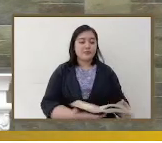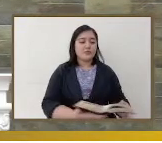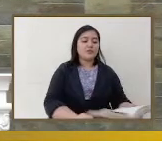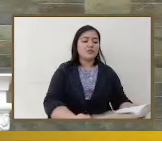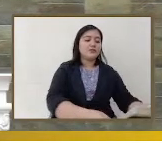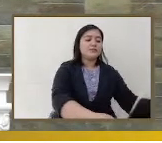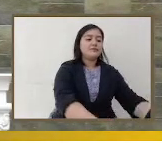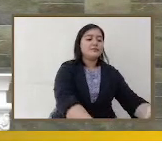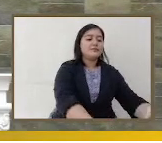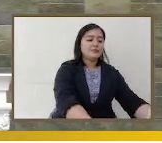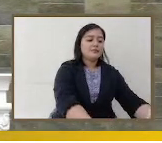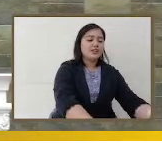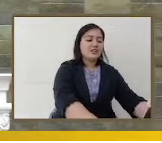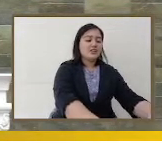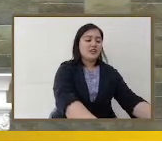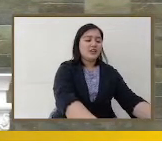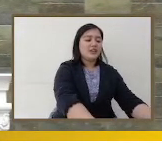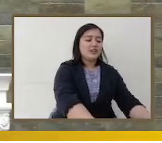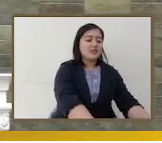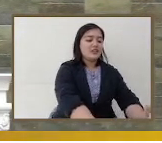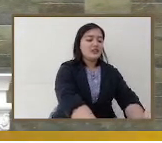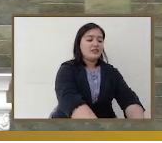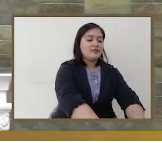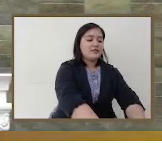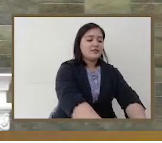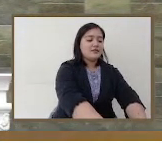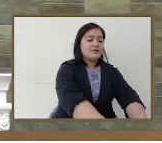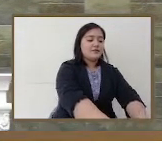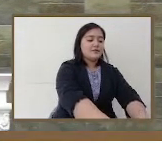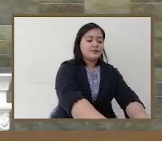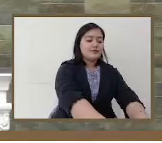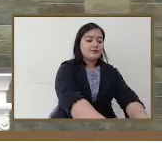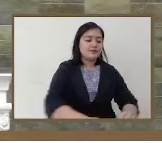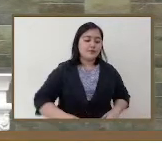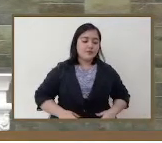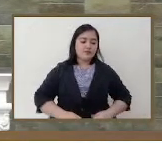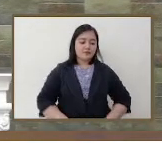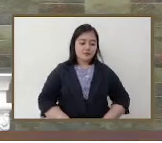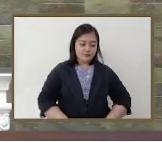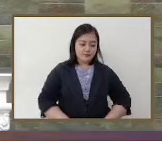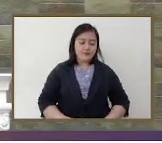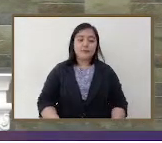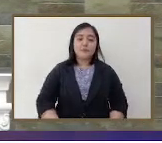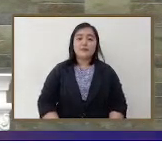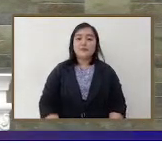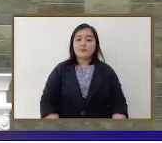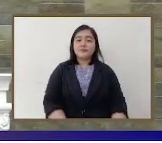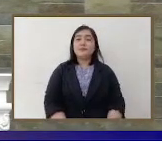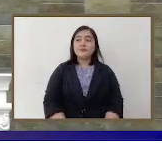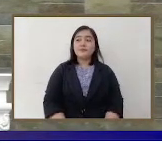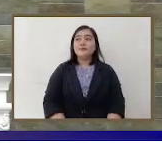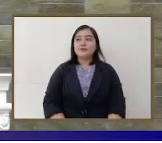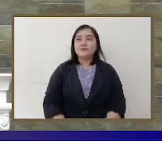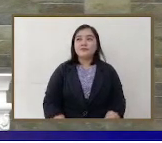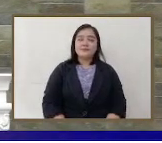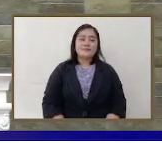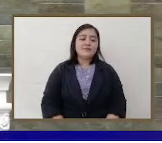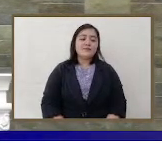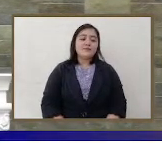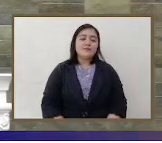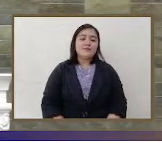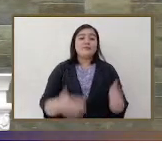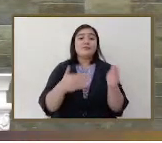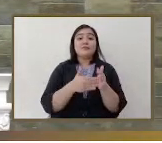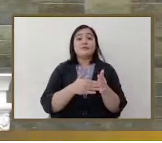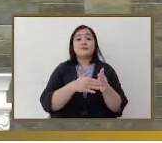three verses here, beginning from verse number 12 down to verse number 14.